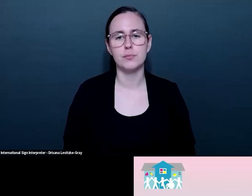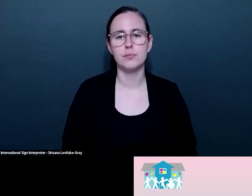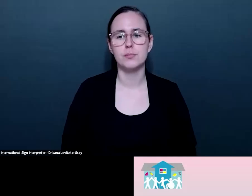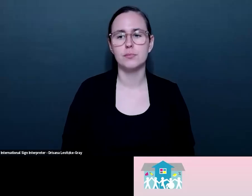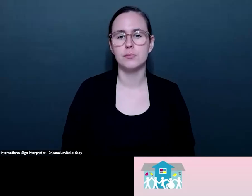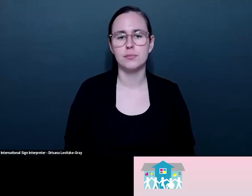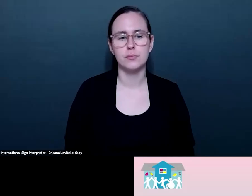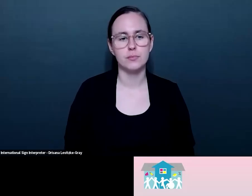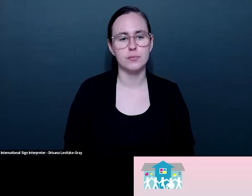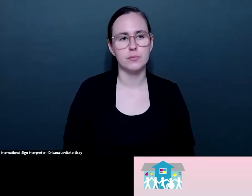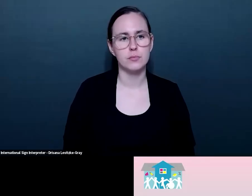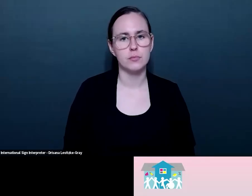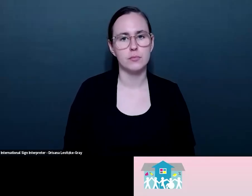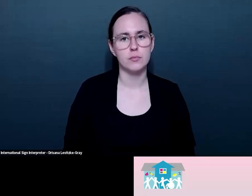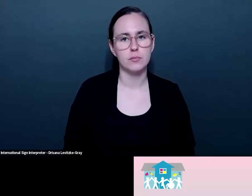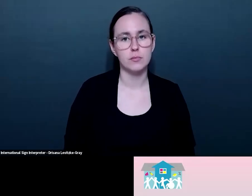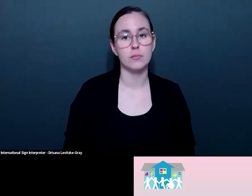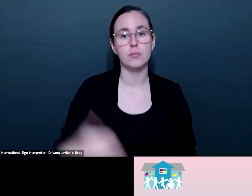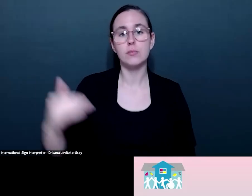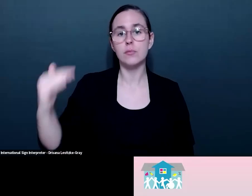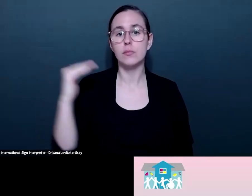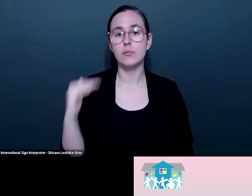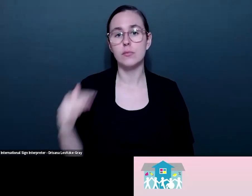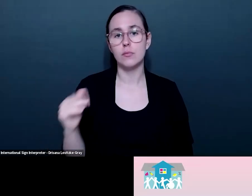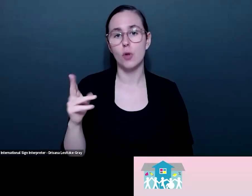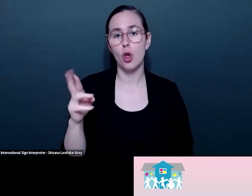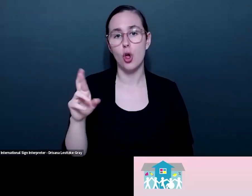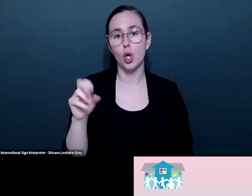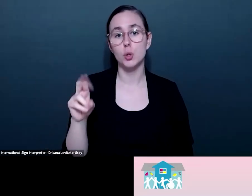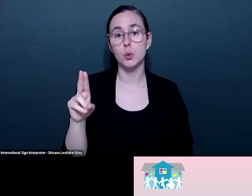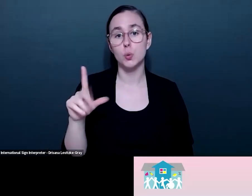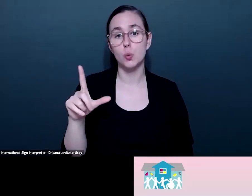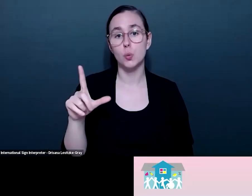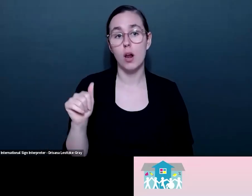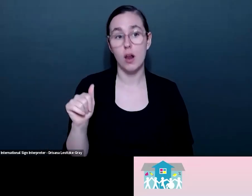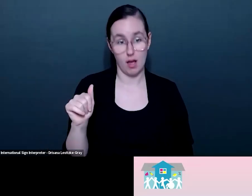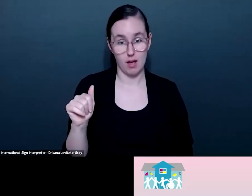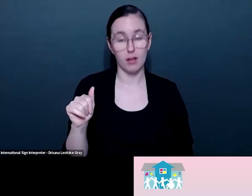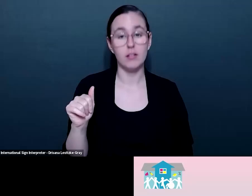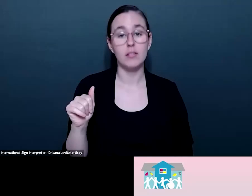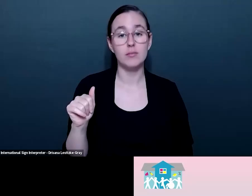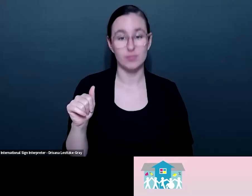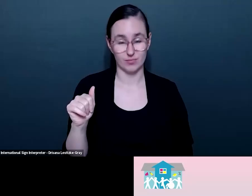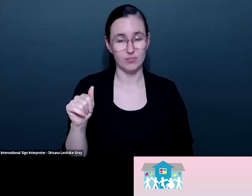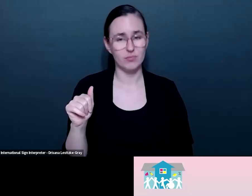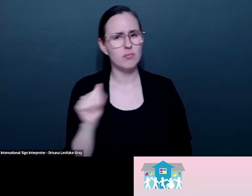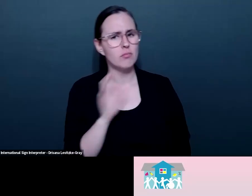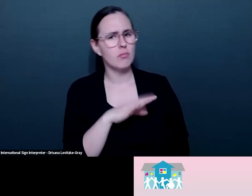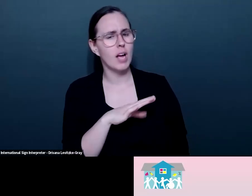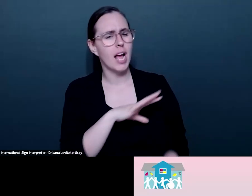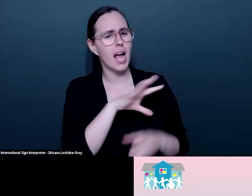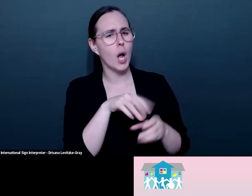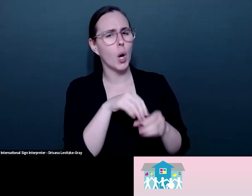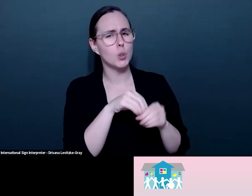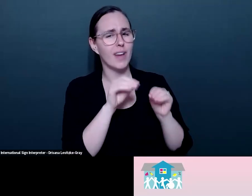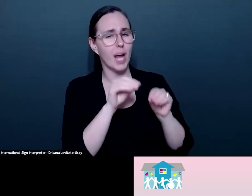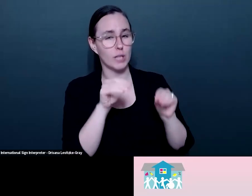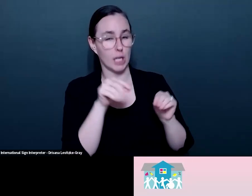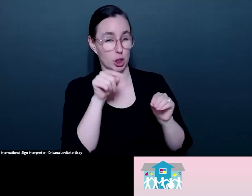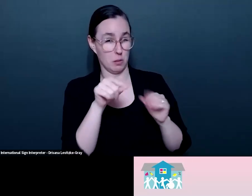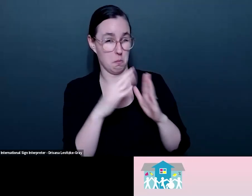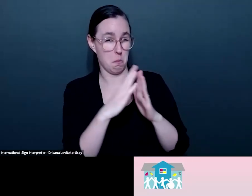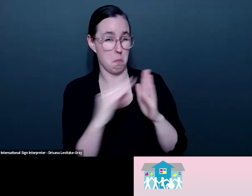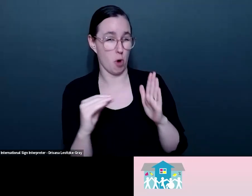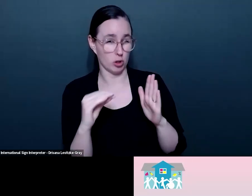Ursula a demandé, est-ce que je vais être en mesure d'utiliser ces outils de manière